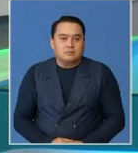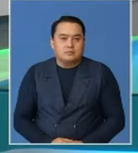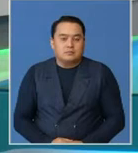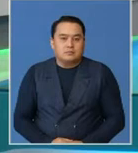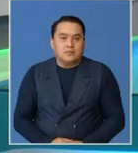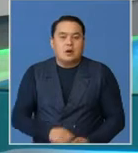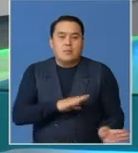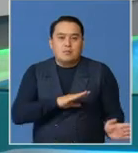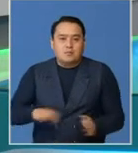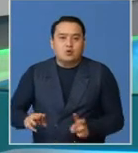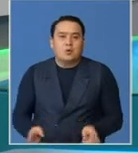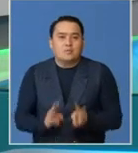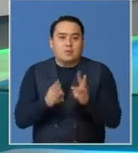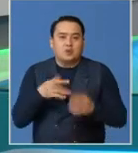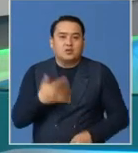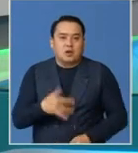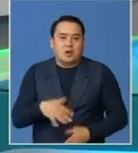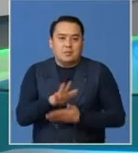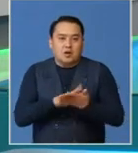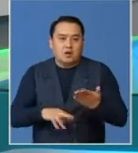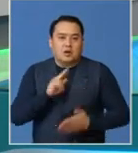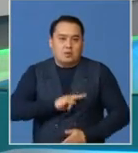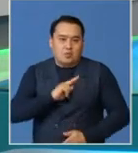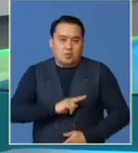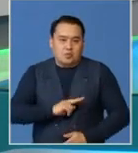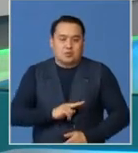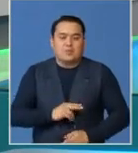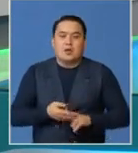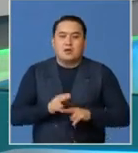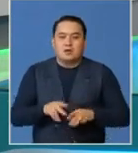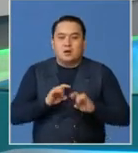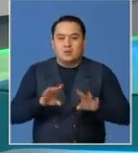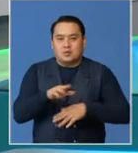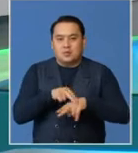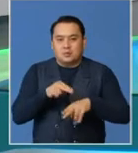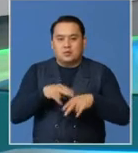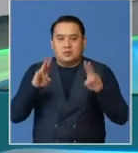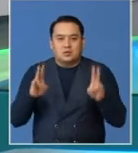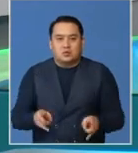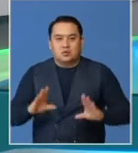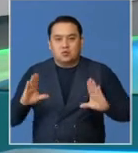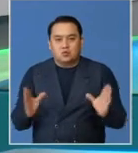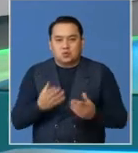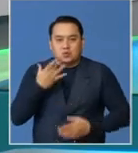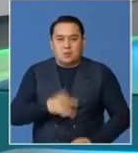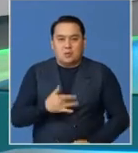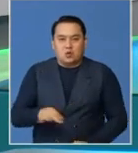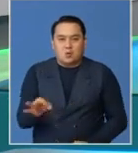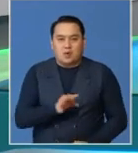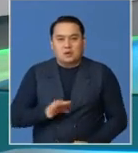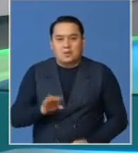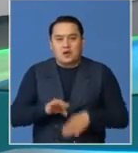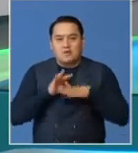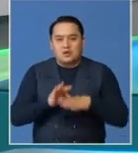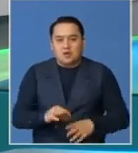После пожара рынок Тараза продолжает работать в штатном режиме, сообщили в пресс-службе Департамента по чрезвычайным ситуациям Жамбылской области.